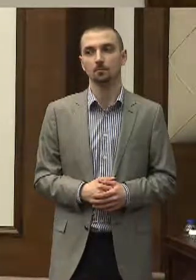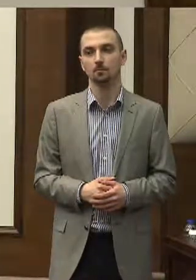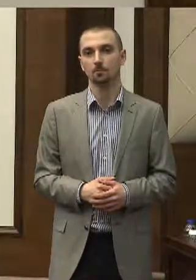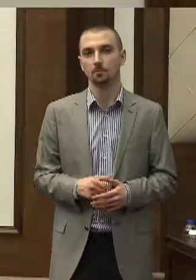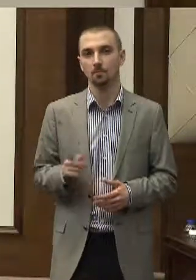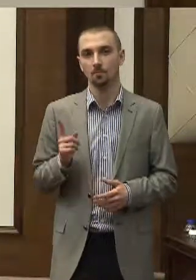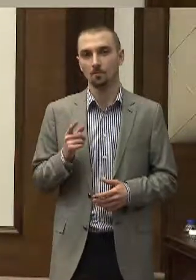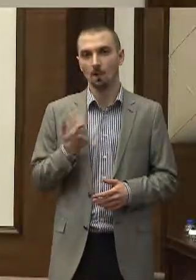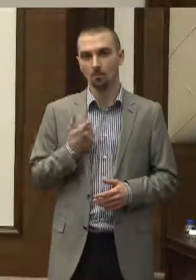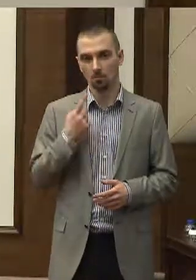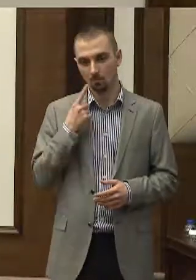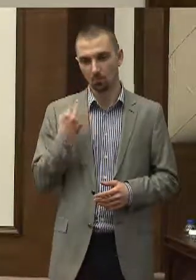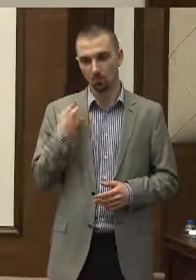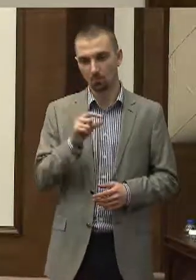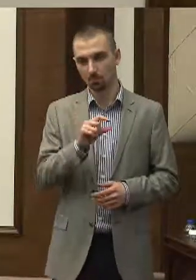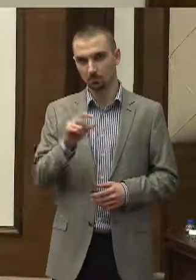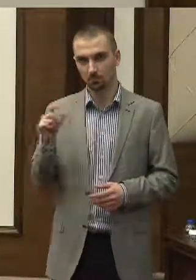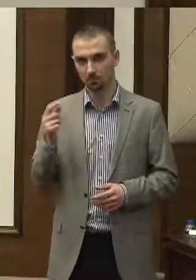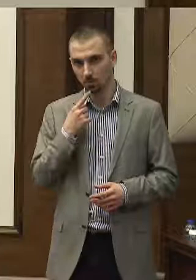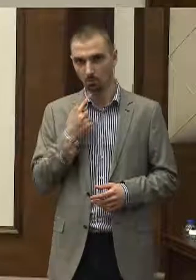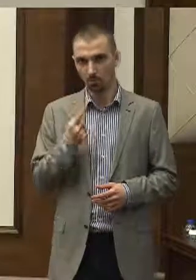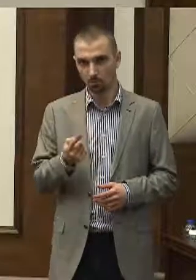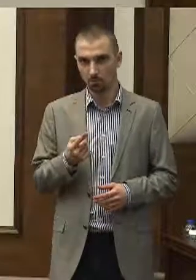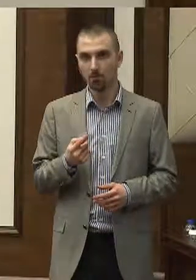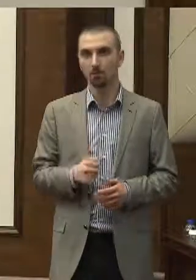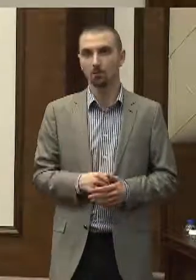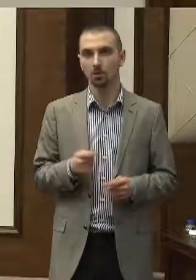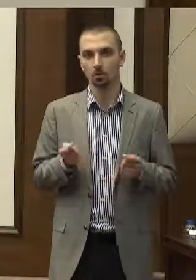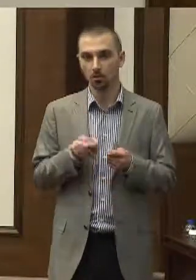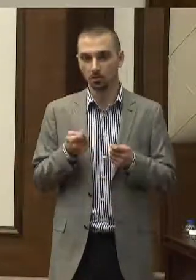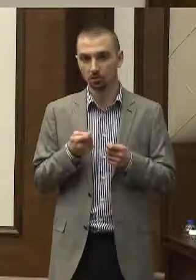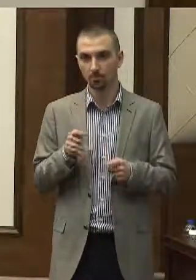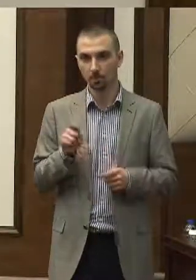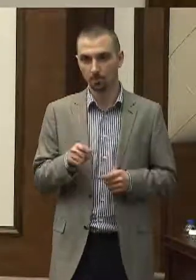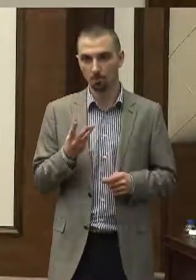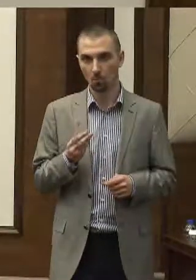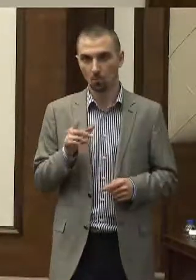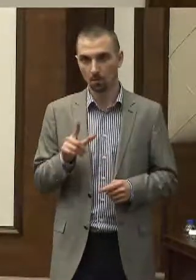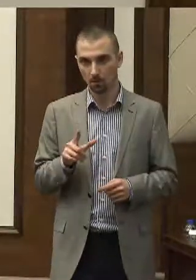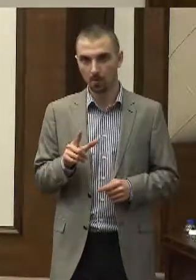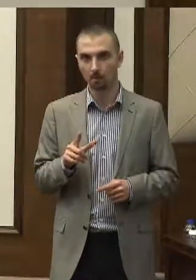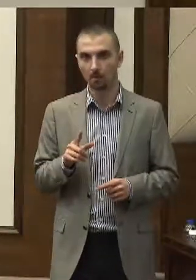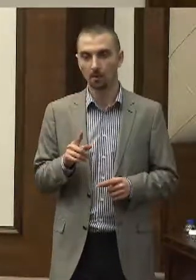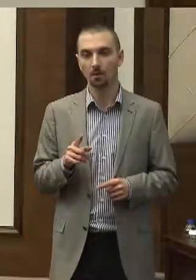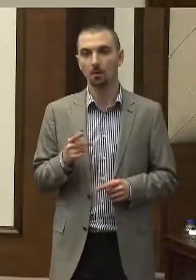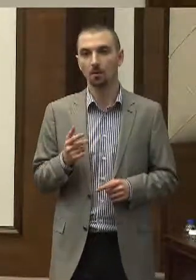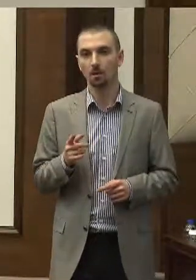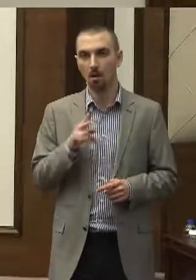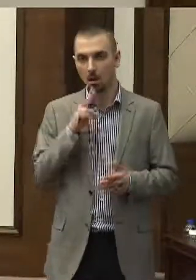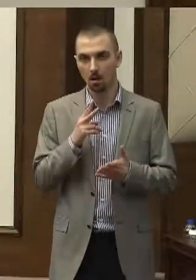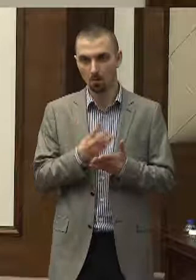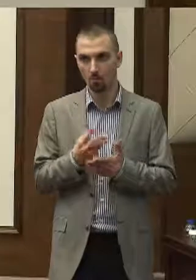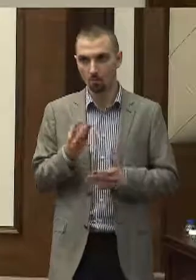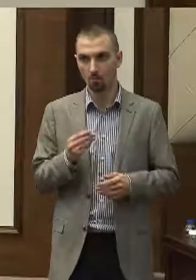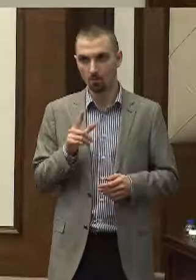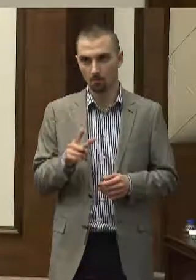tanımlar başlığındaki koşulları sağladığından ekli haritada çalışması yapılan alan için kısmi yapılaşma kararı alınması